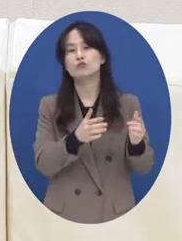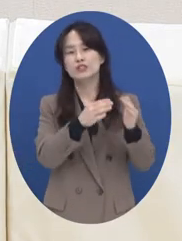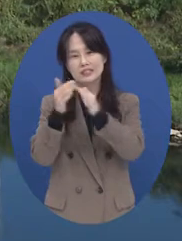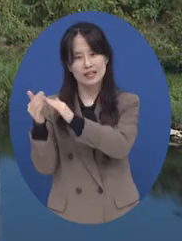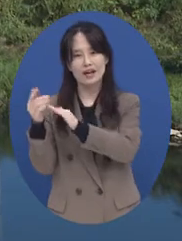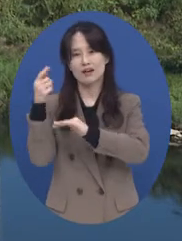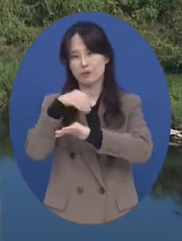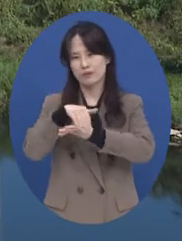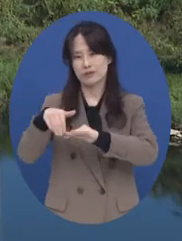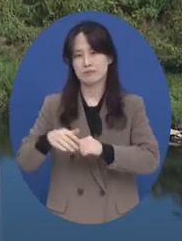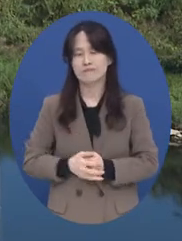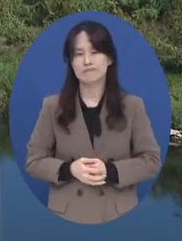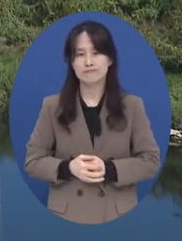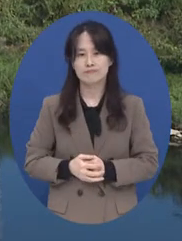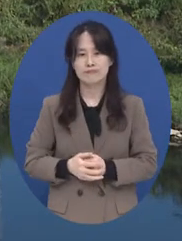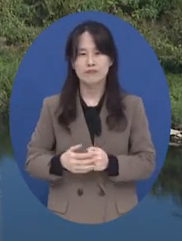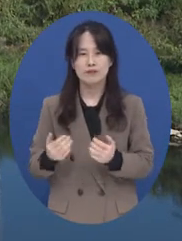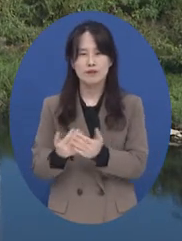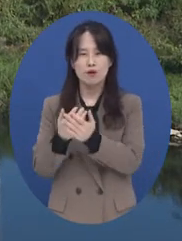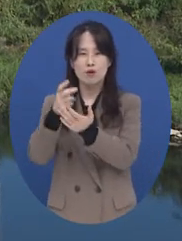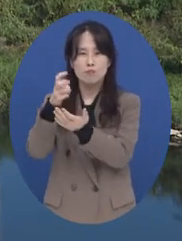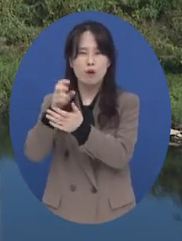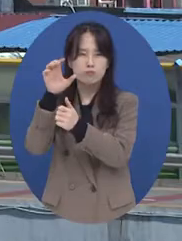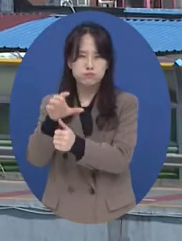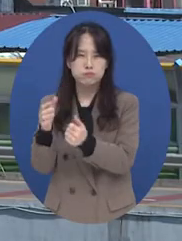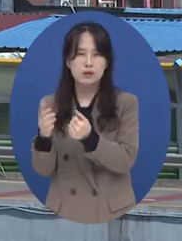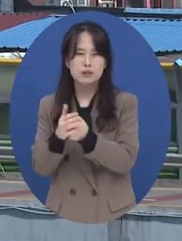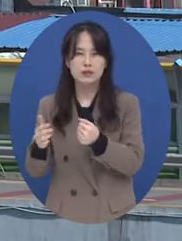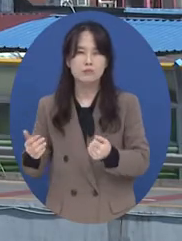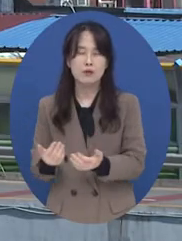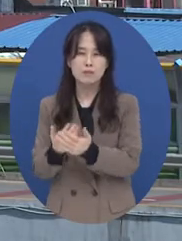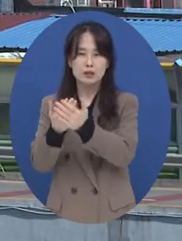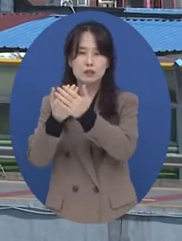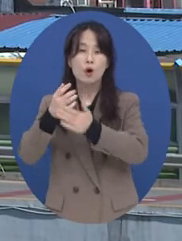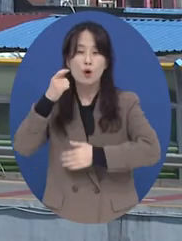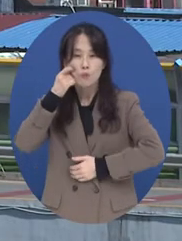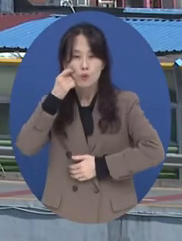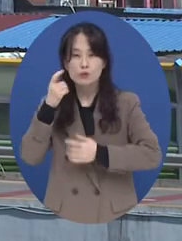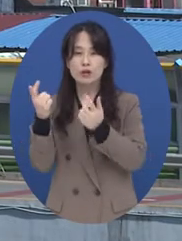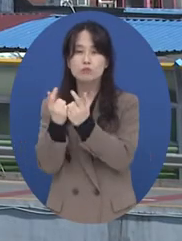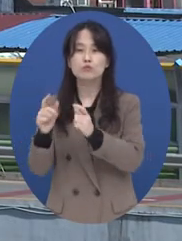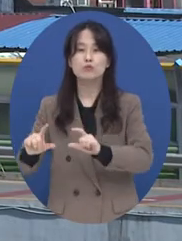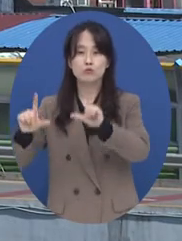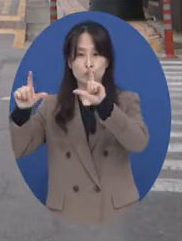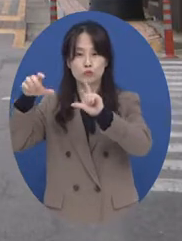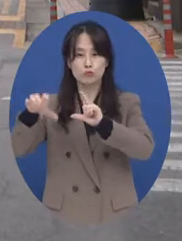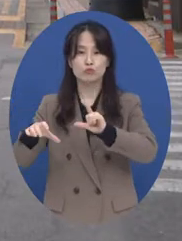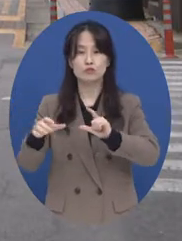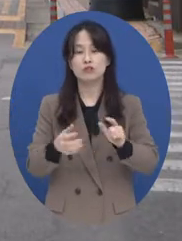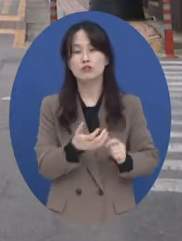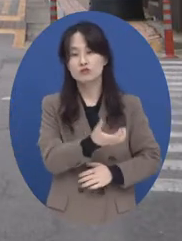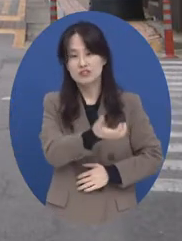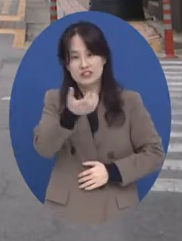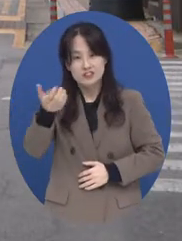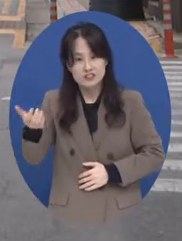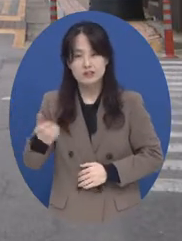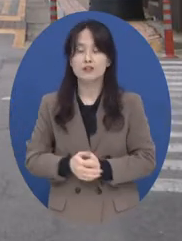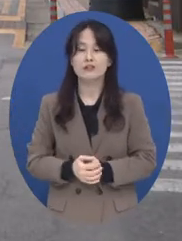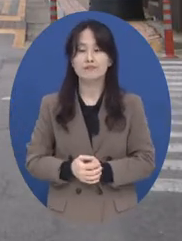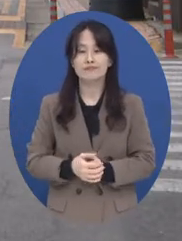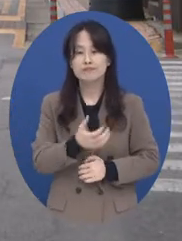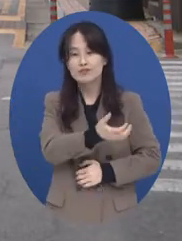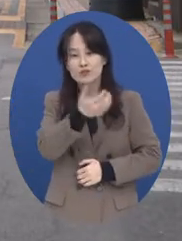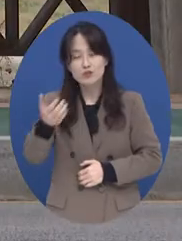이전입니다. 상대적으로 각종 규제로 개발 불균형이 심각한 북동부 지역으로 가는 겁니다.